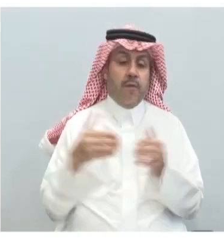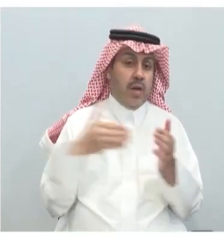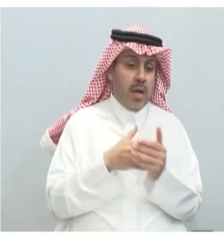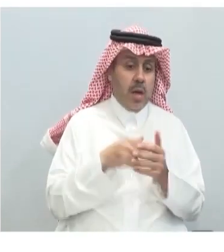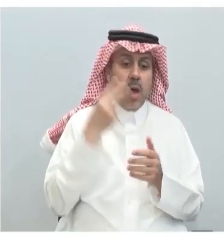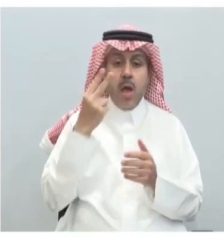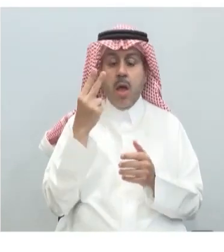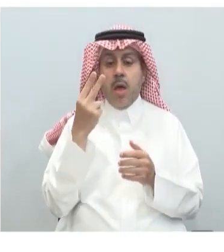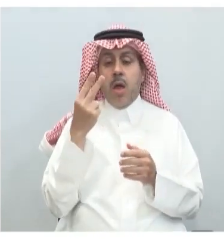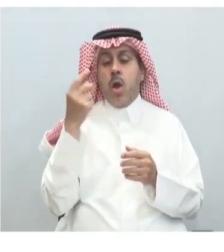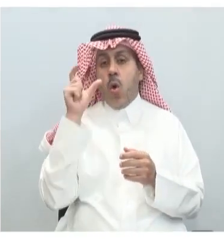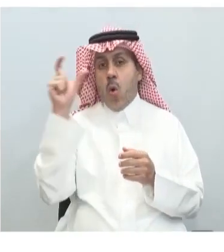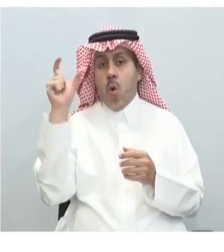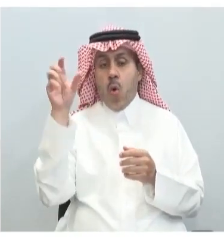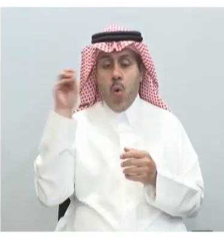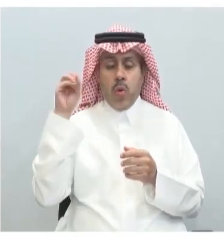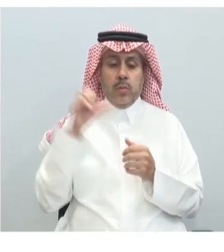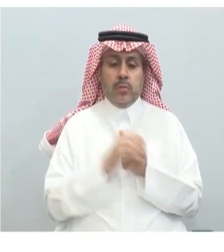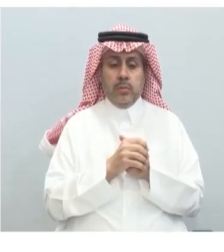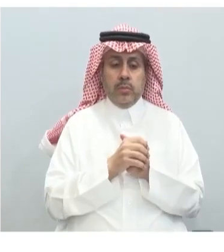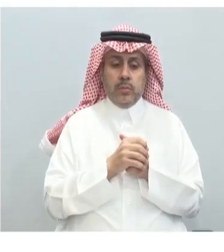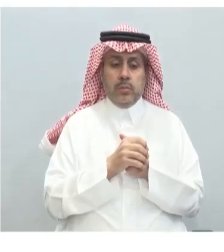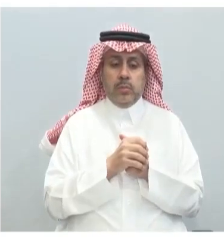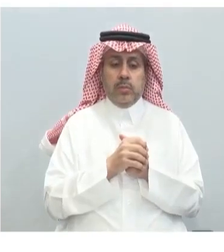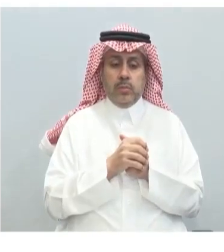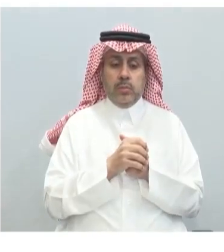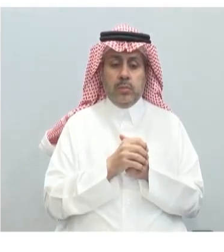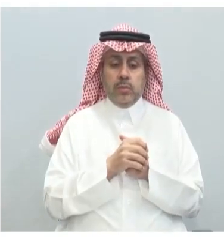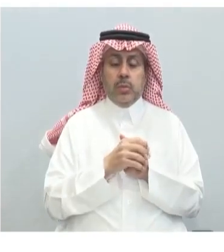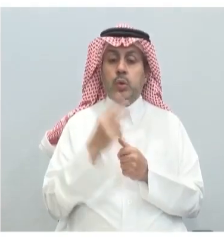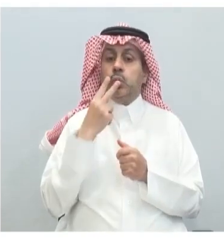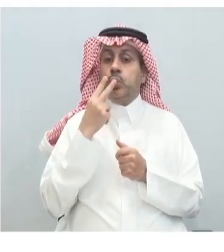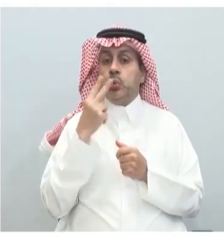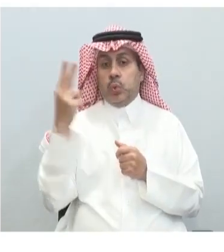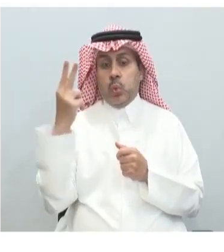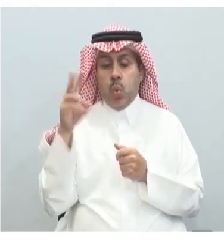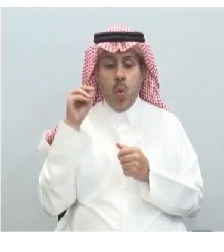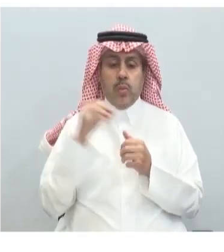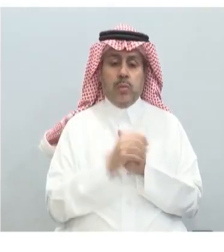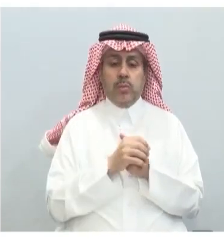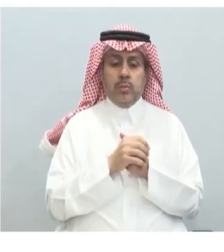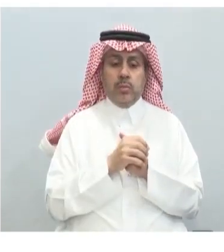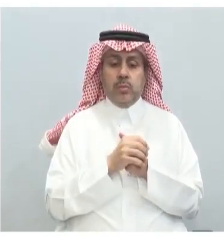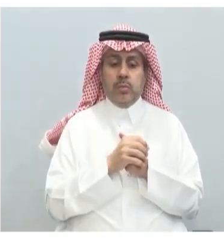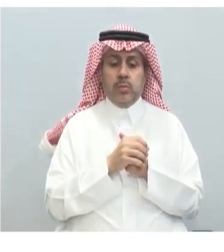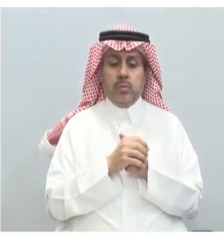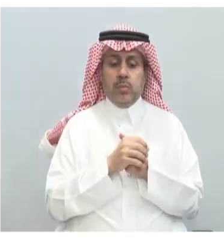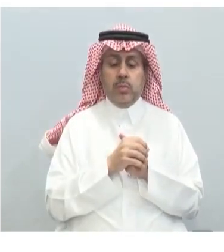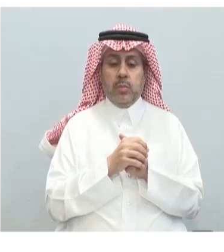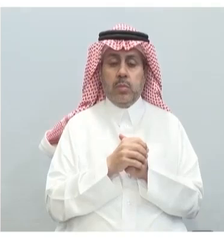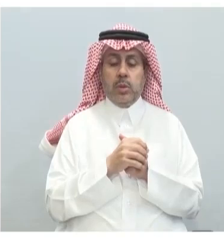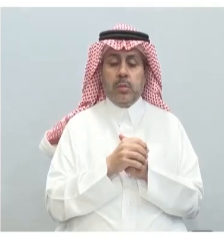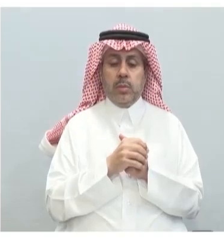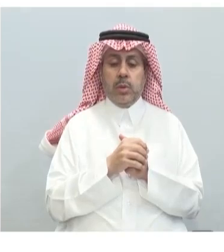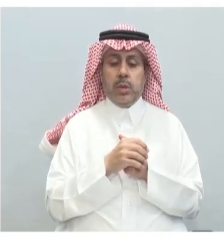ان 2 مول منه يتبقى لدي ايضا 2 2o ويتبقى